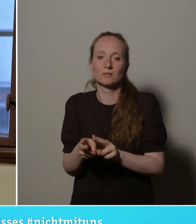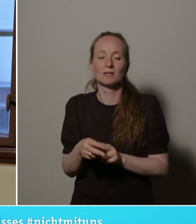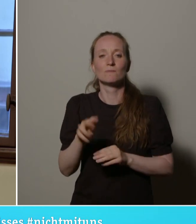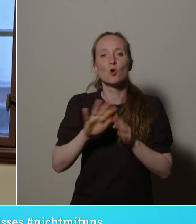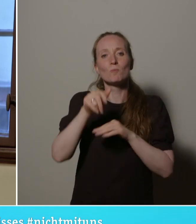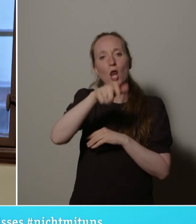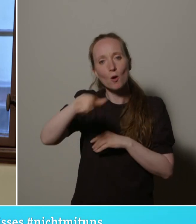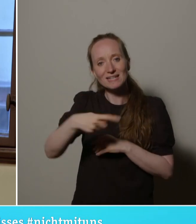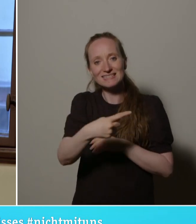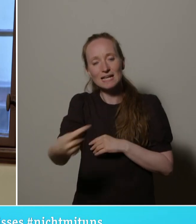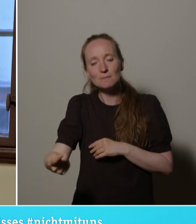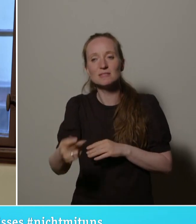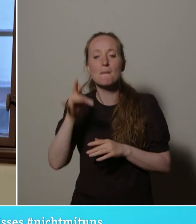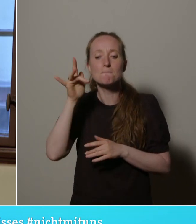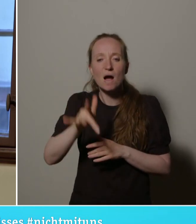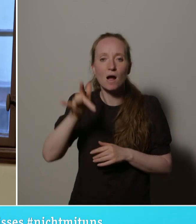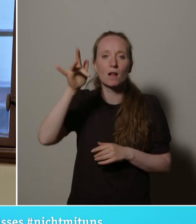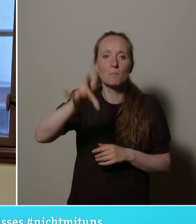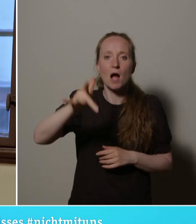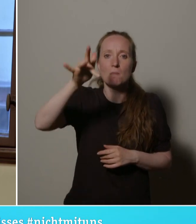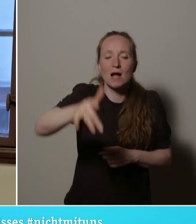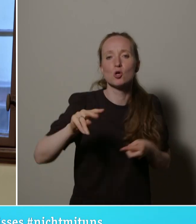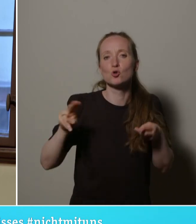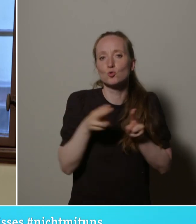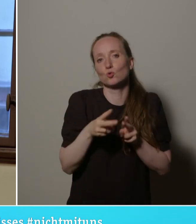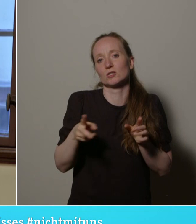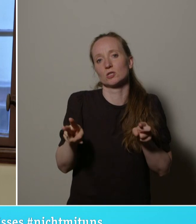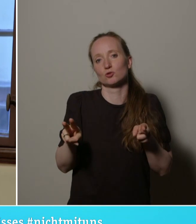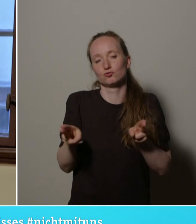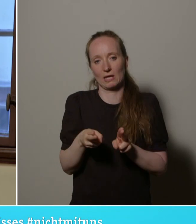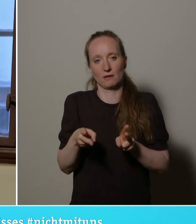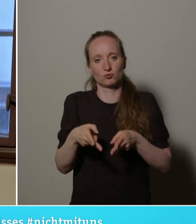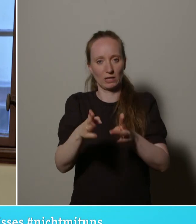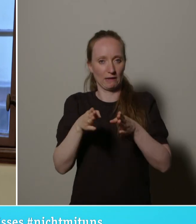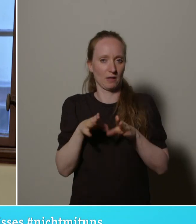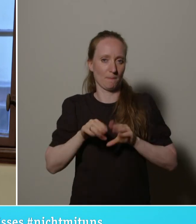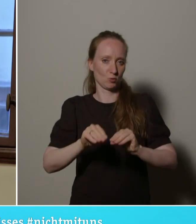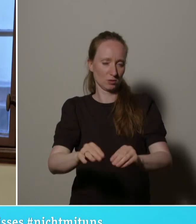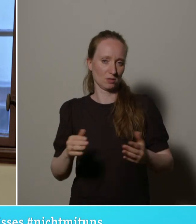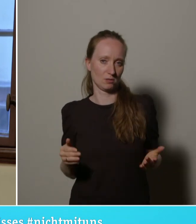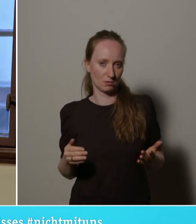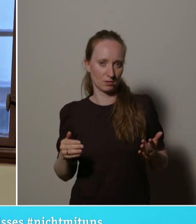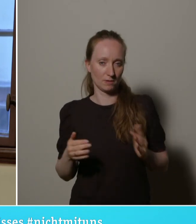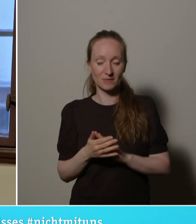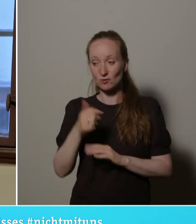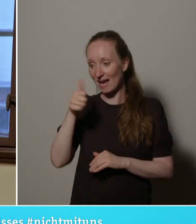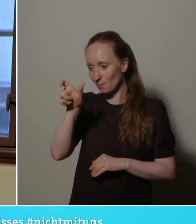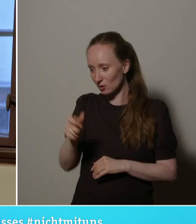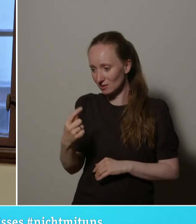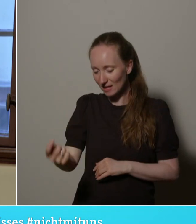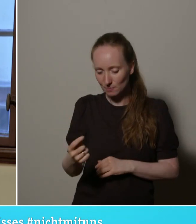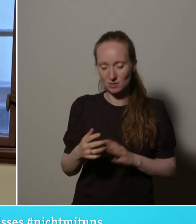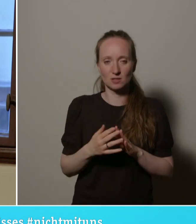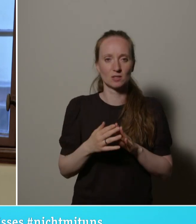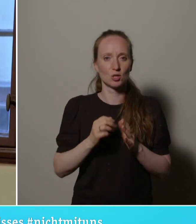Gelegenheits-Kurzstreckennutzer, weil auch ein regelmäßiger Kurzstreckennutzer wird auch mit einem rabattierten Kurzstreckenticket sehr